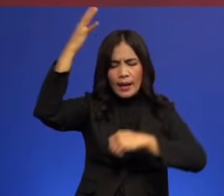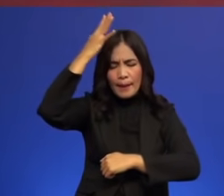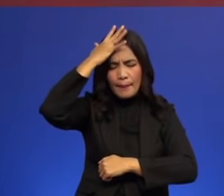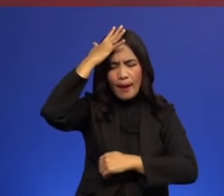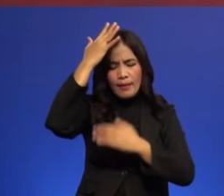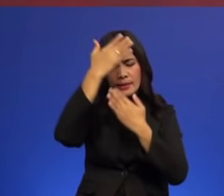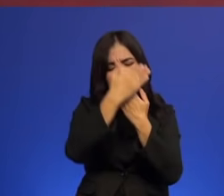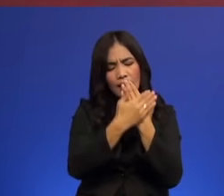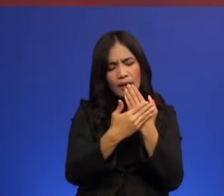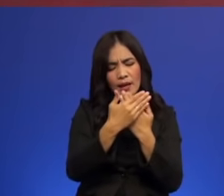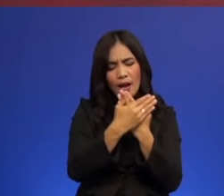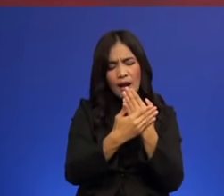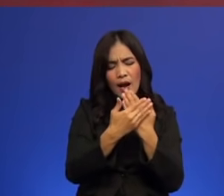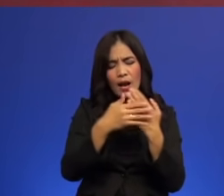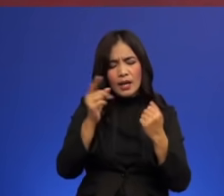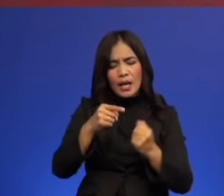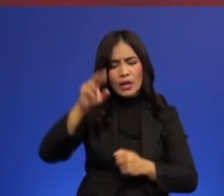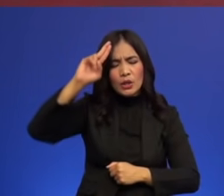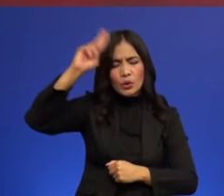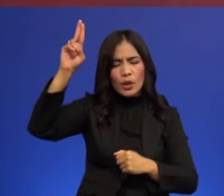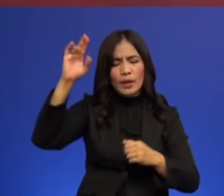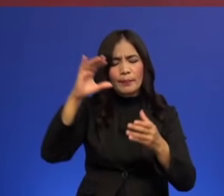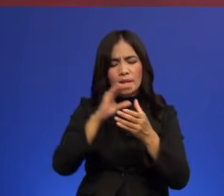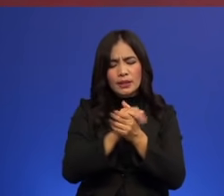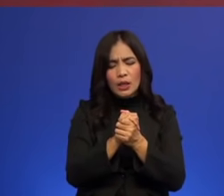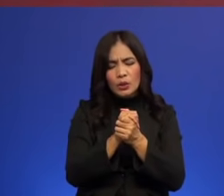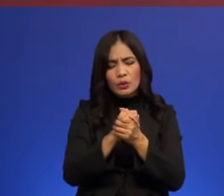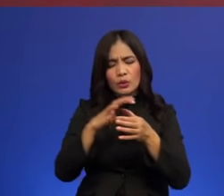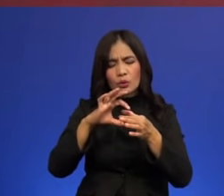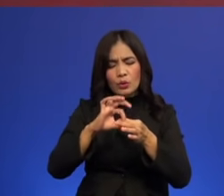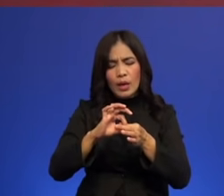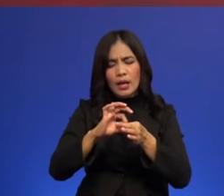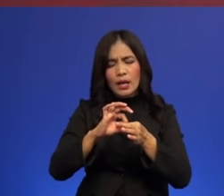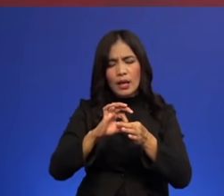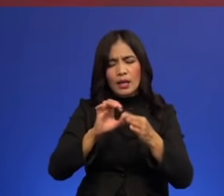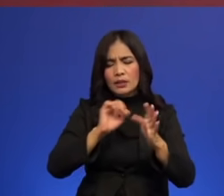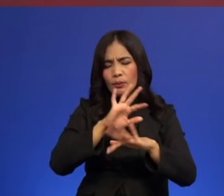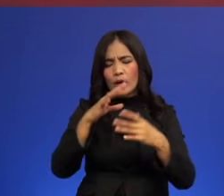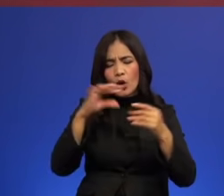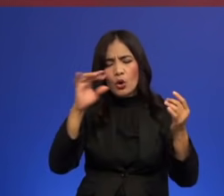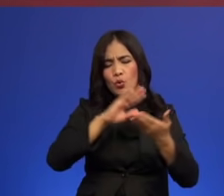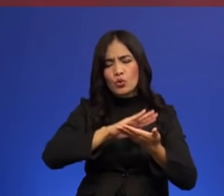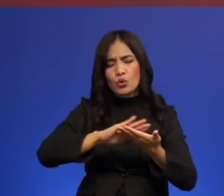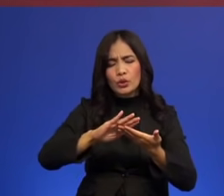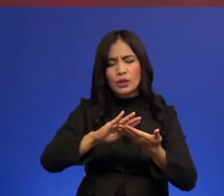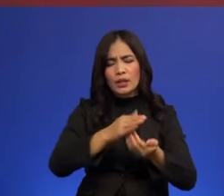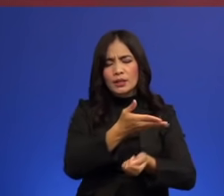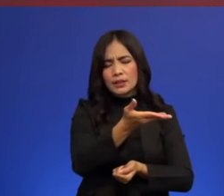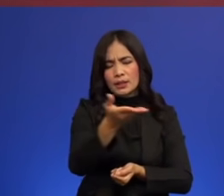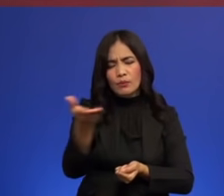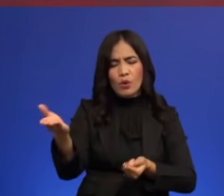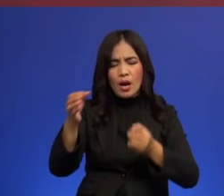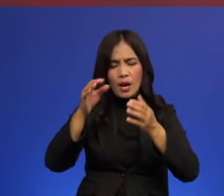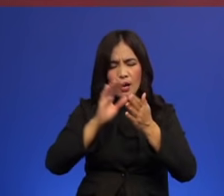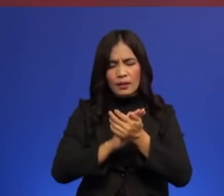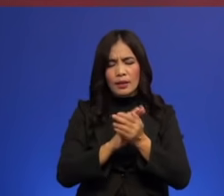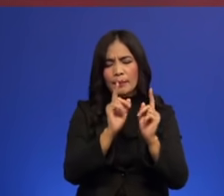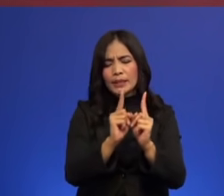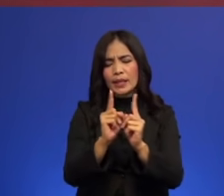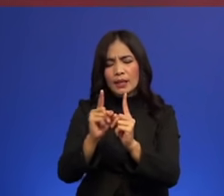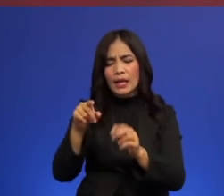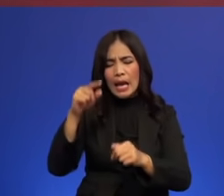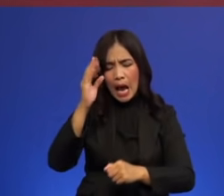sayang Tuhan Yesus dalam persekutuan Roh Kudus turun atas saudara, menyertai saudara sekalian saat ini